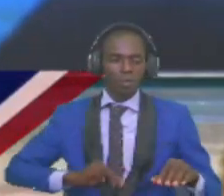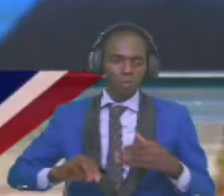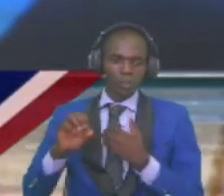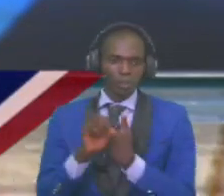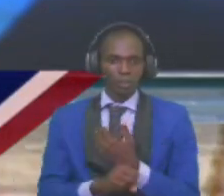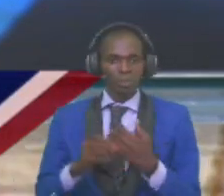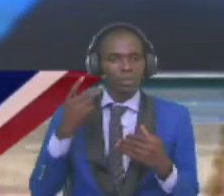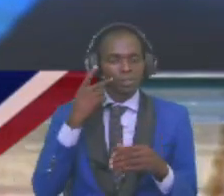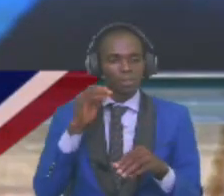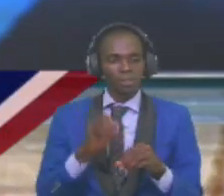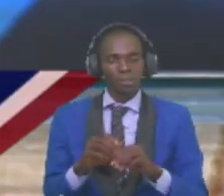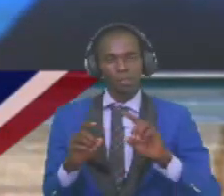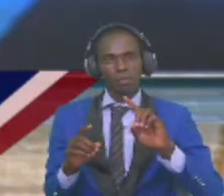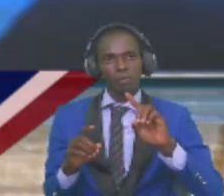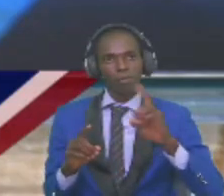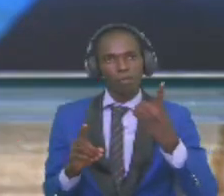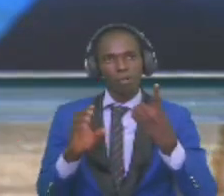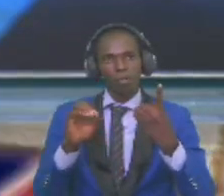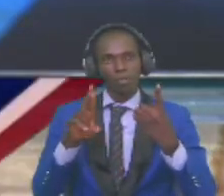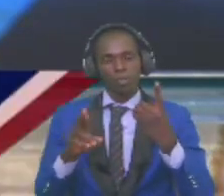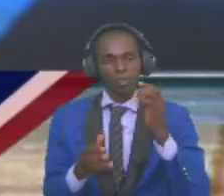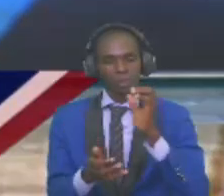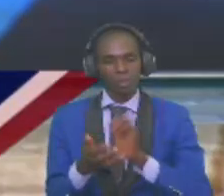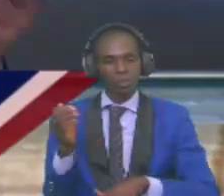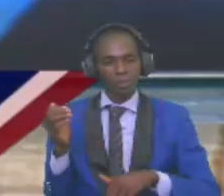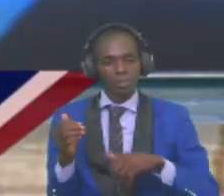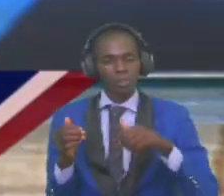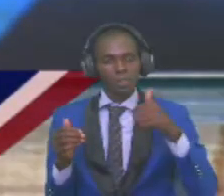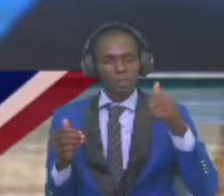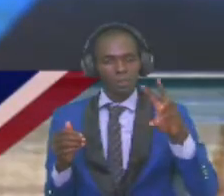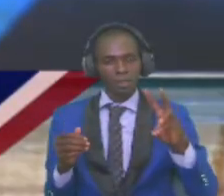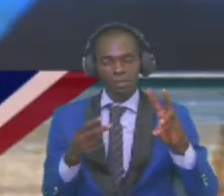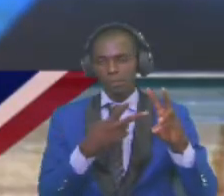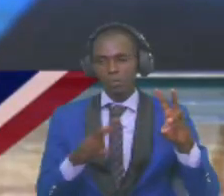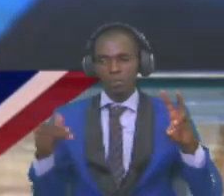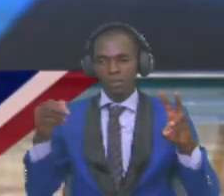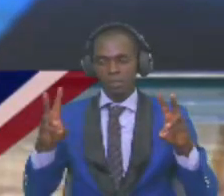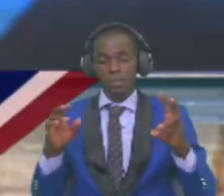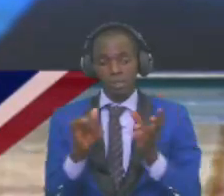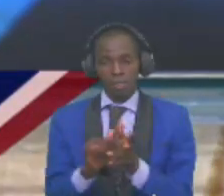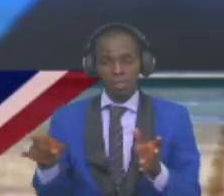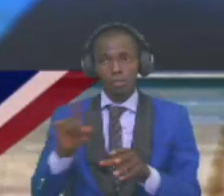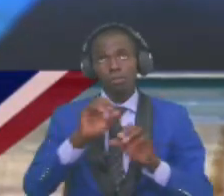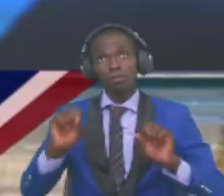on va à premier corps entier 16 verset 16 ayez